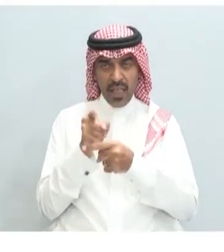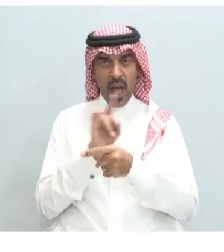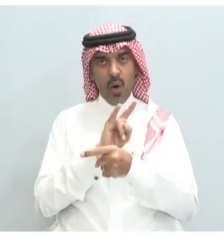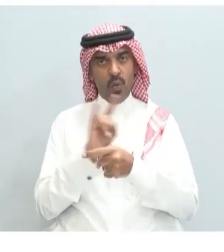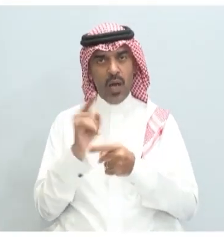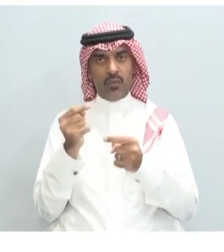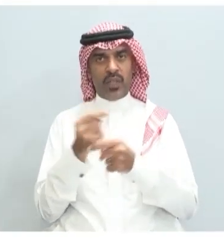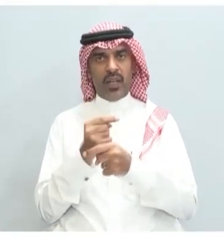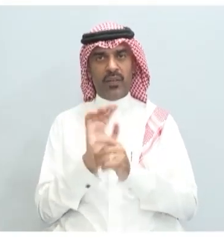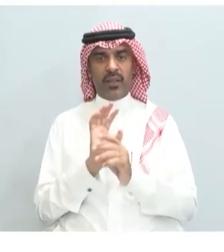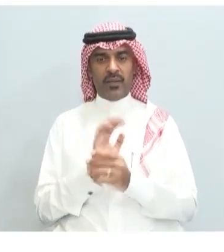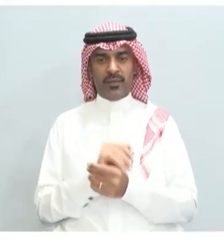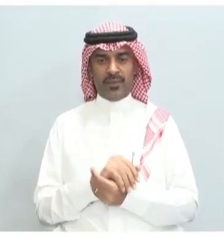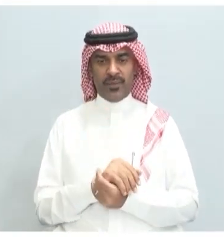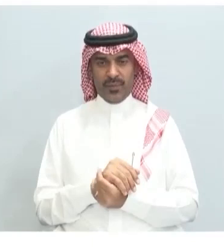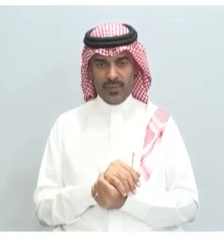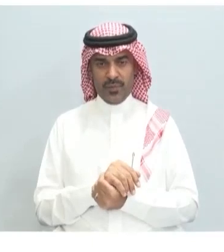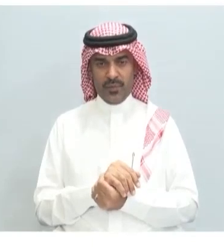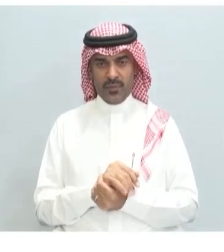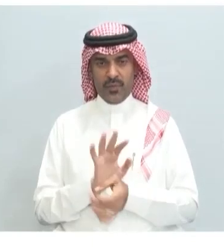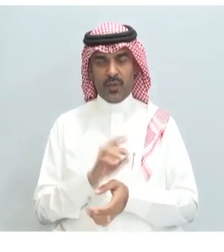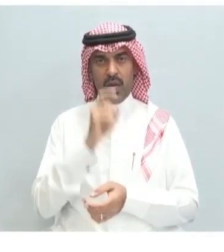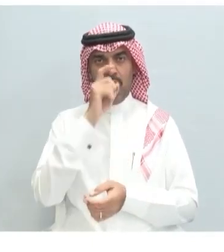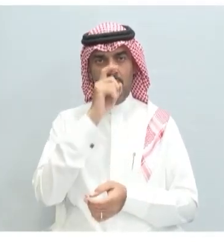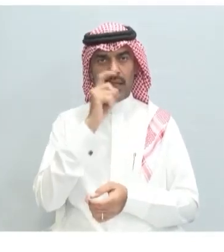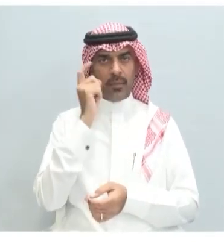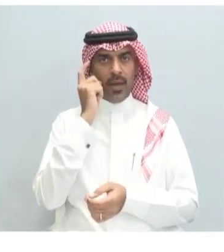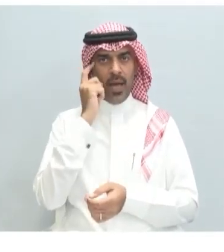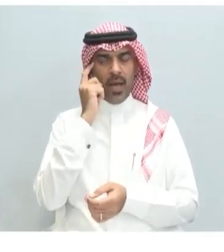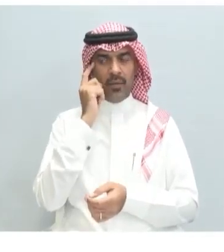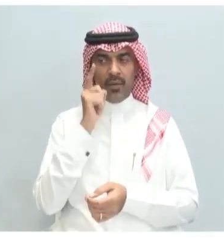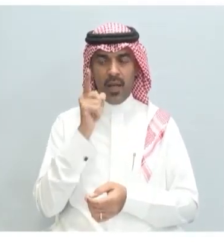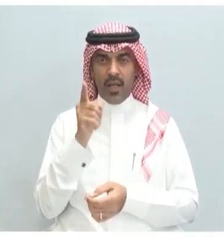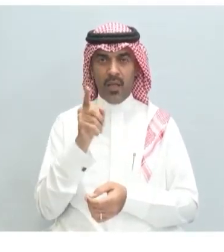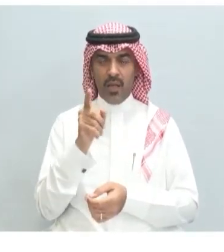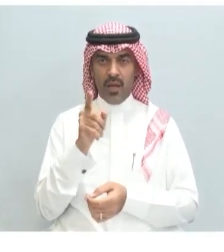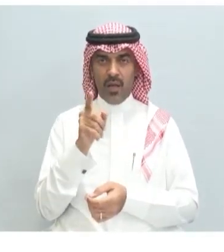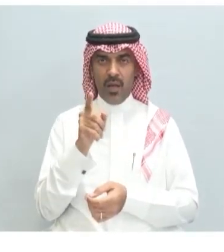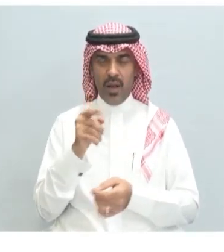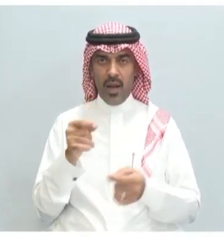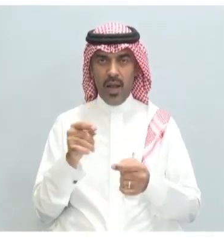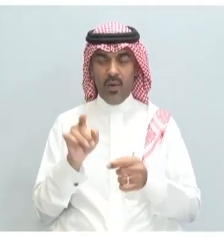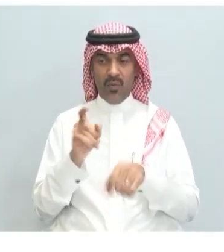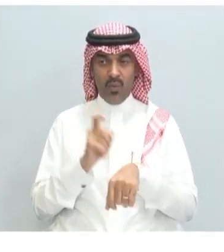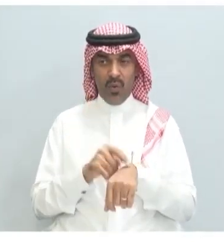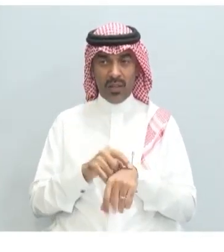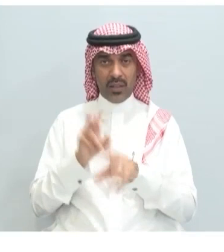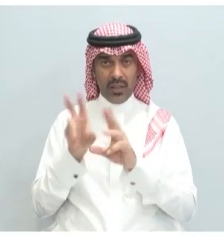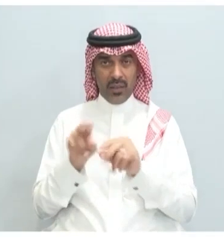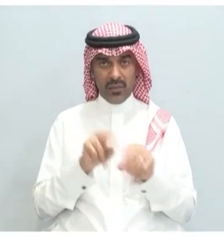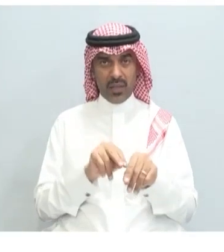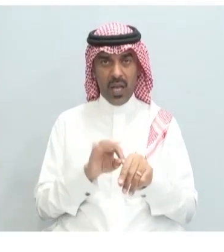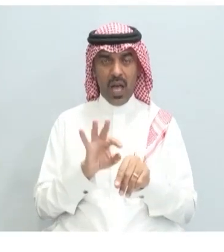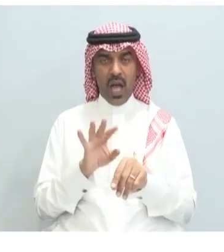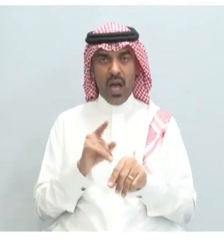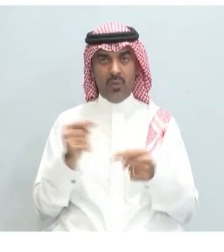متنافيين وبالتالي انا يجب ان اعرف هل وقوع الحادثتين ممكن في الوقت نفسه وهنا نقول انهما